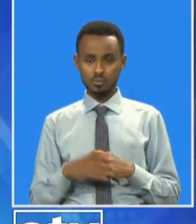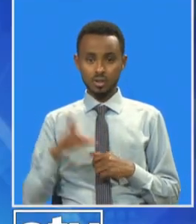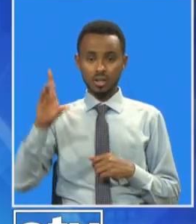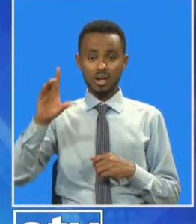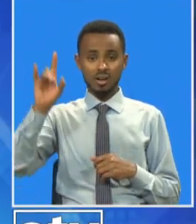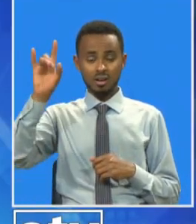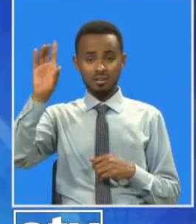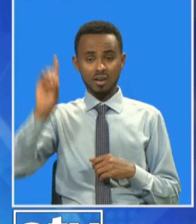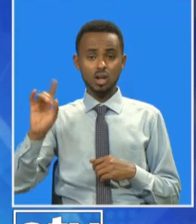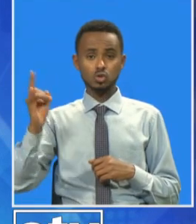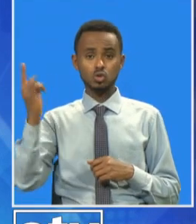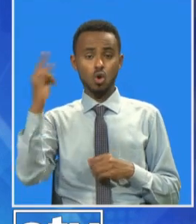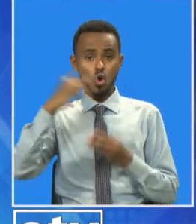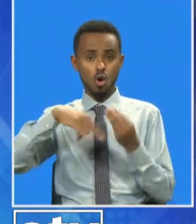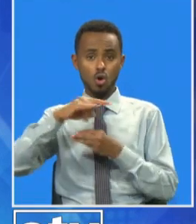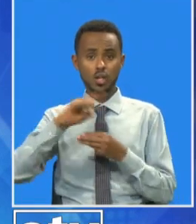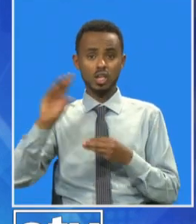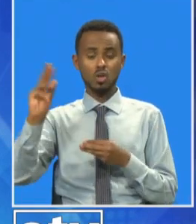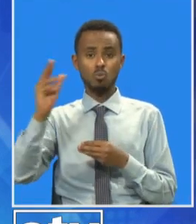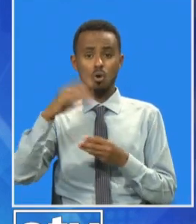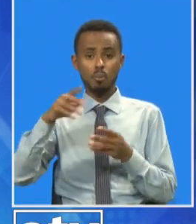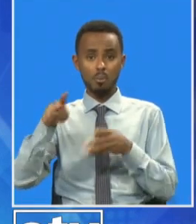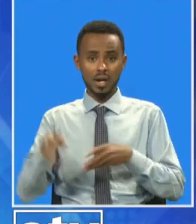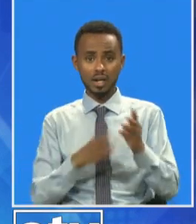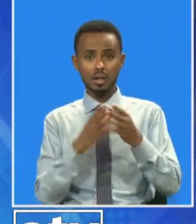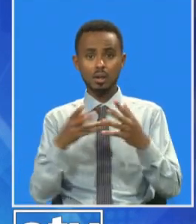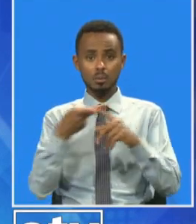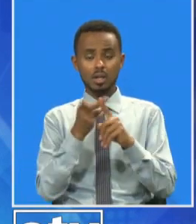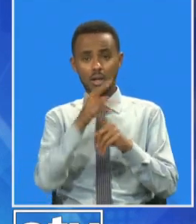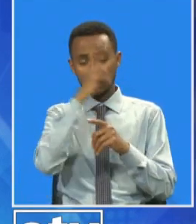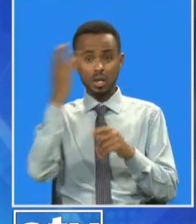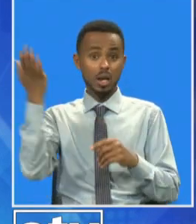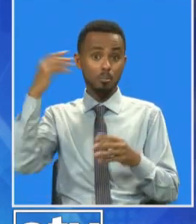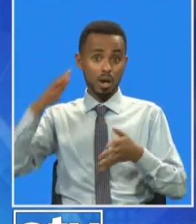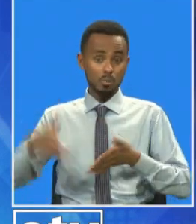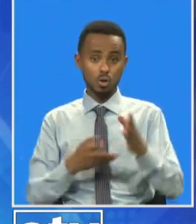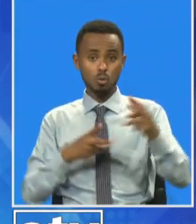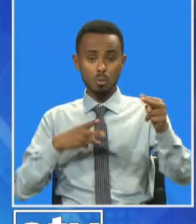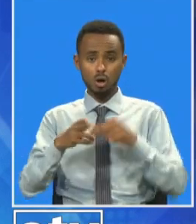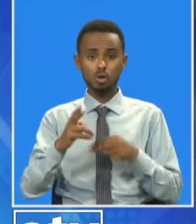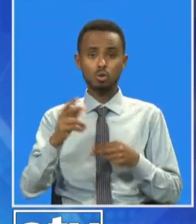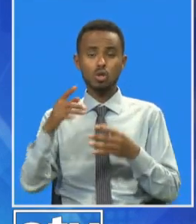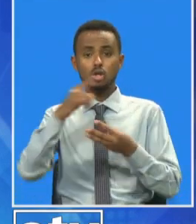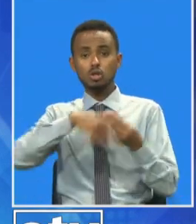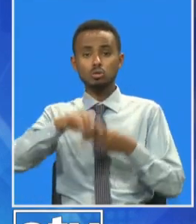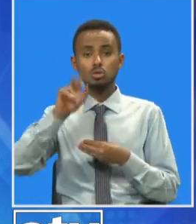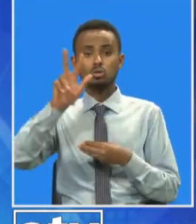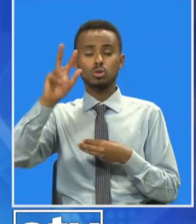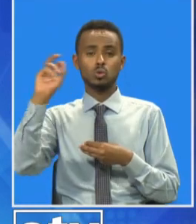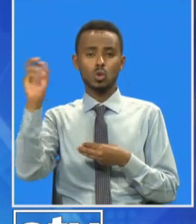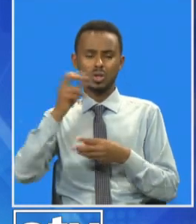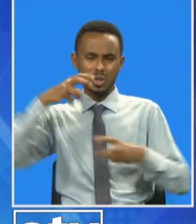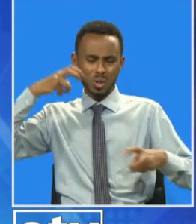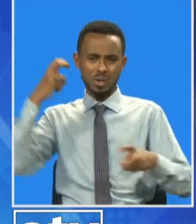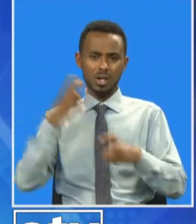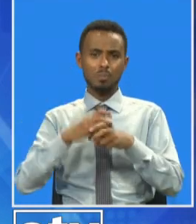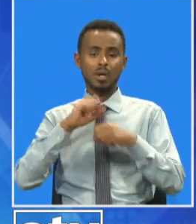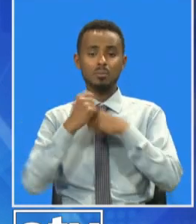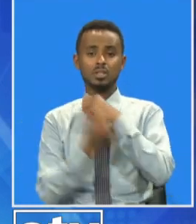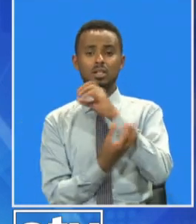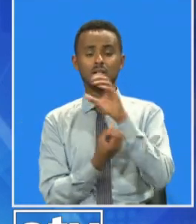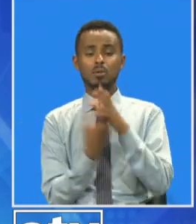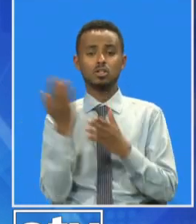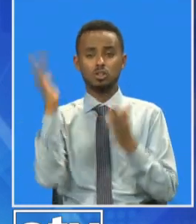በከፋ ዞን የጊምቦ ቆንዳ መንገድ ፕሮጀክት በጥገና ምክንያት ነባር መንገዱ በመቋረጡ የዞኑ 3 ወረዳዎች ባስከፋ የመሰረተ ልማት ችግር